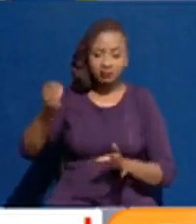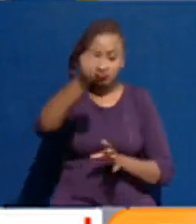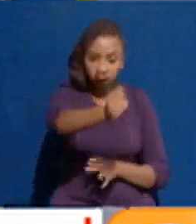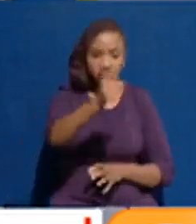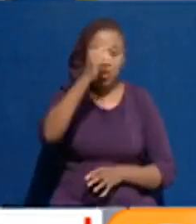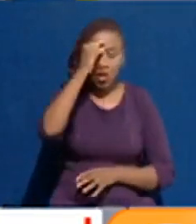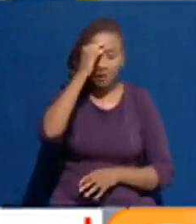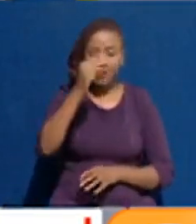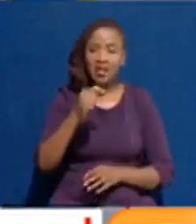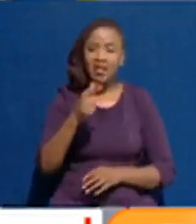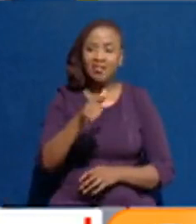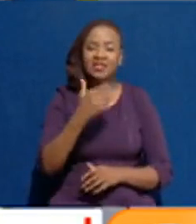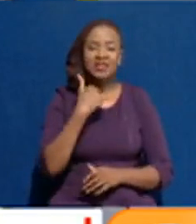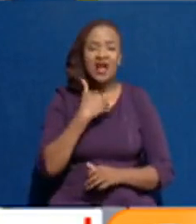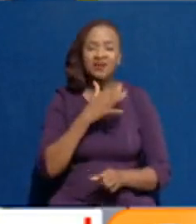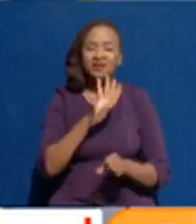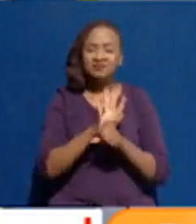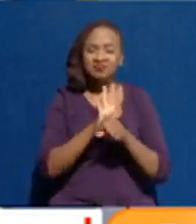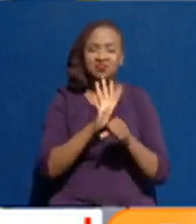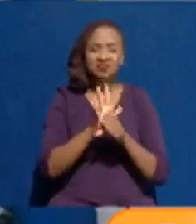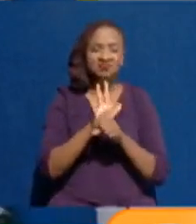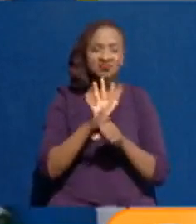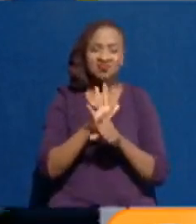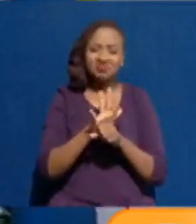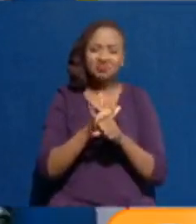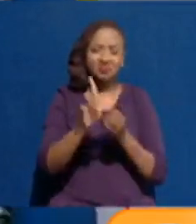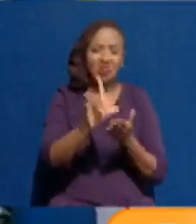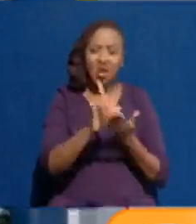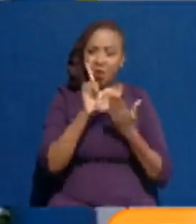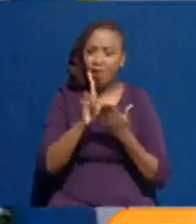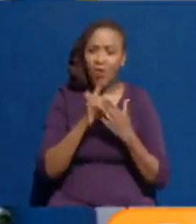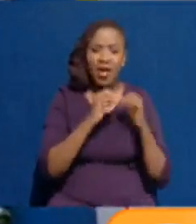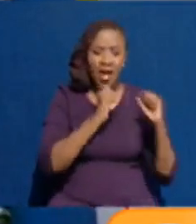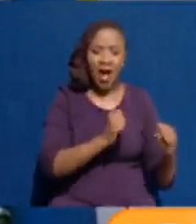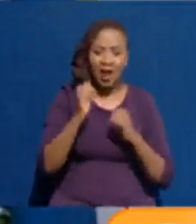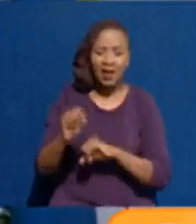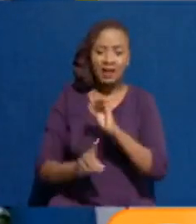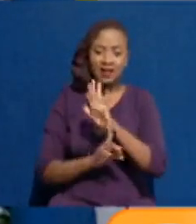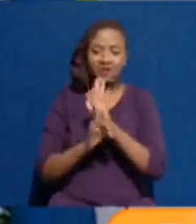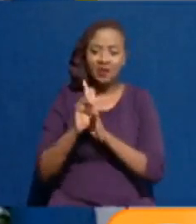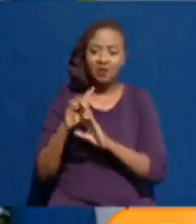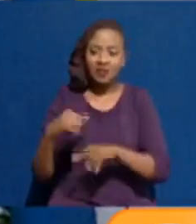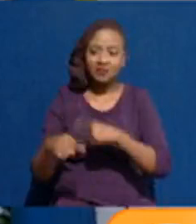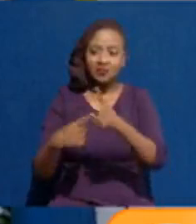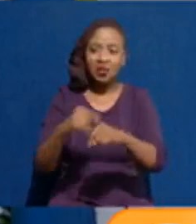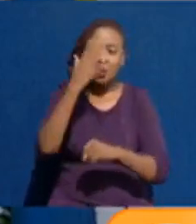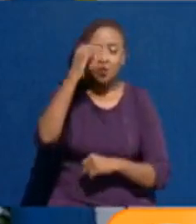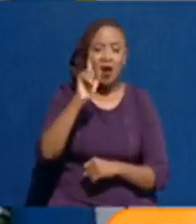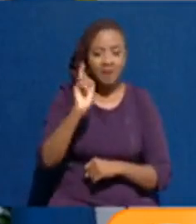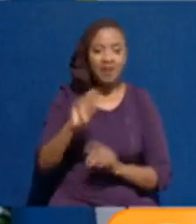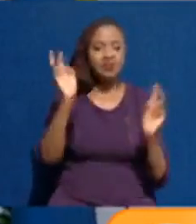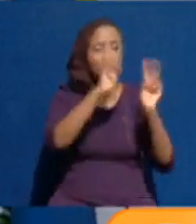sasa haikutupatia mwanya, mwafaka, wa kuendelezea maendeleo, kwa sababu fedha lazima